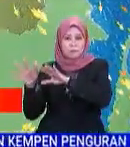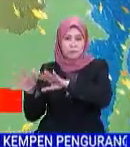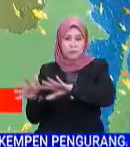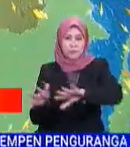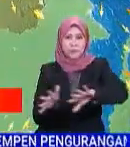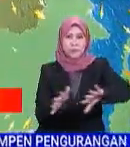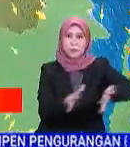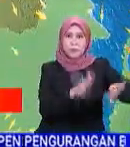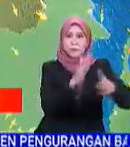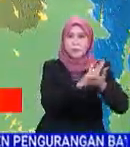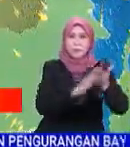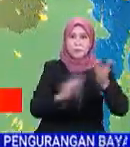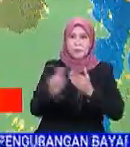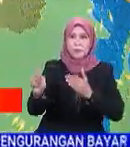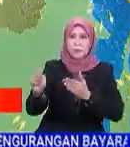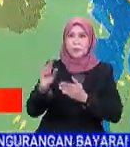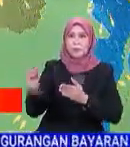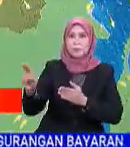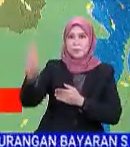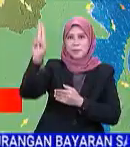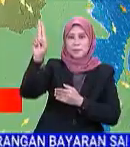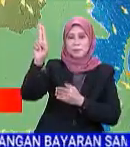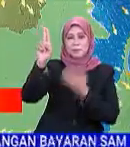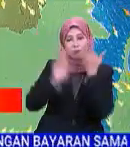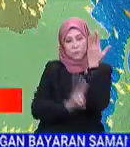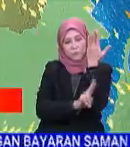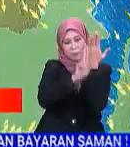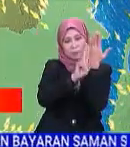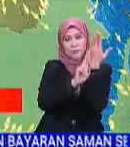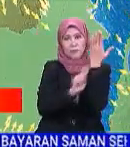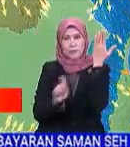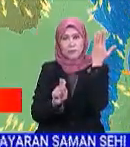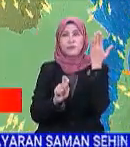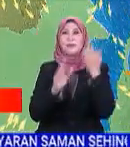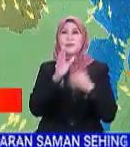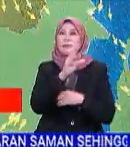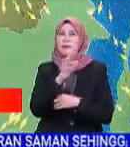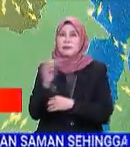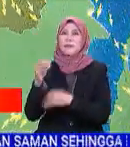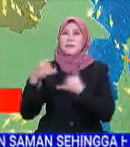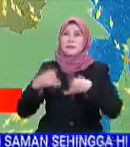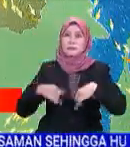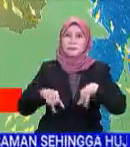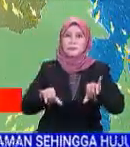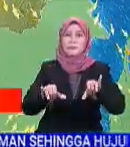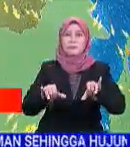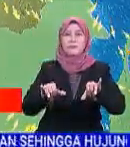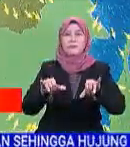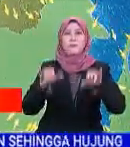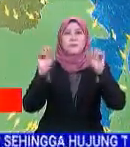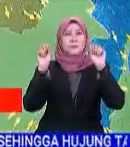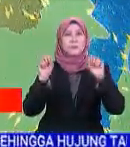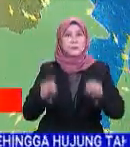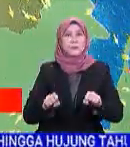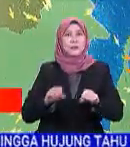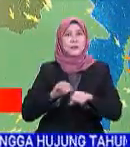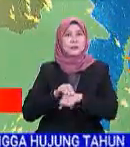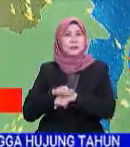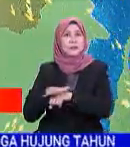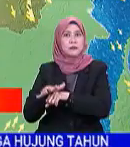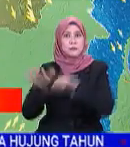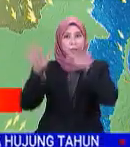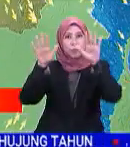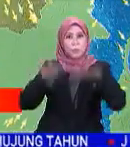merentasi bahagian timur dan juga utara semenanjung dan sekaligus masih lagi boleh memberikan kesan